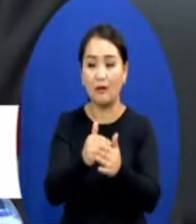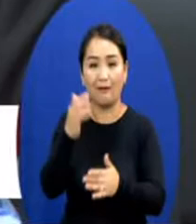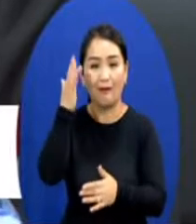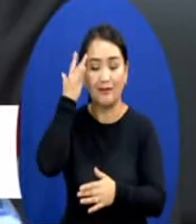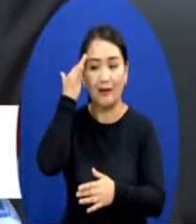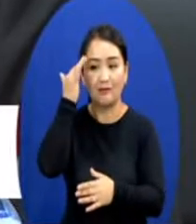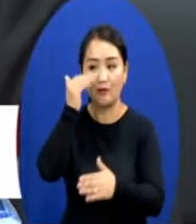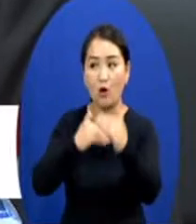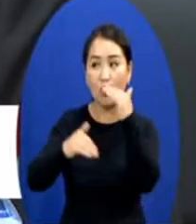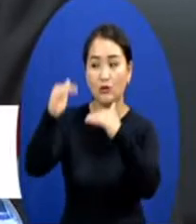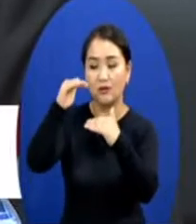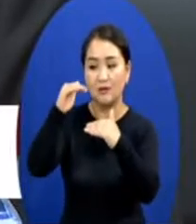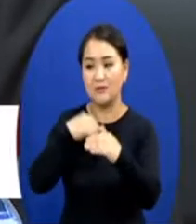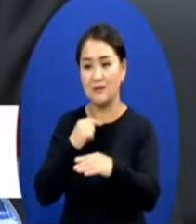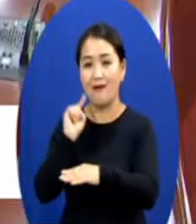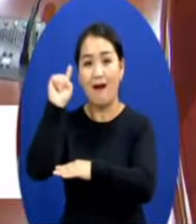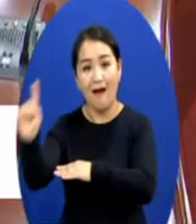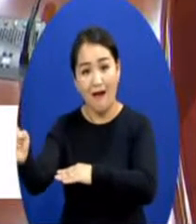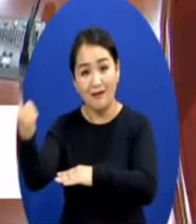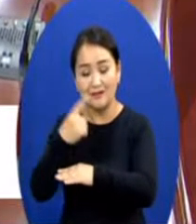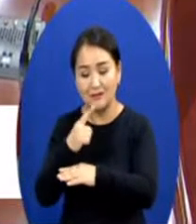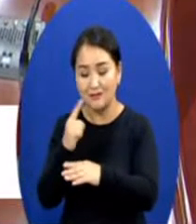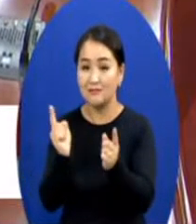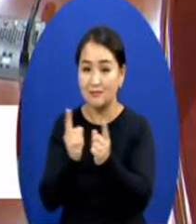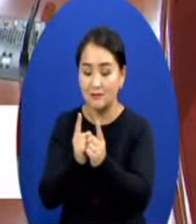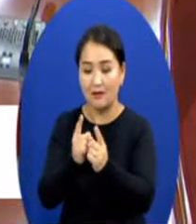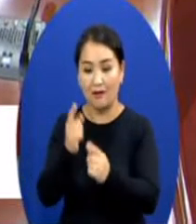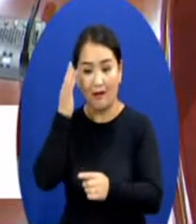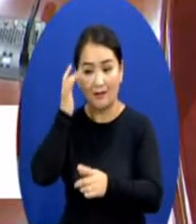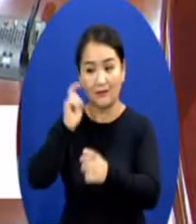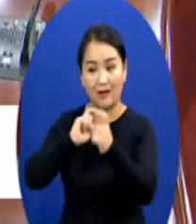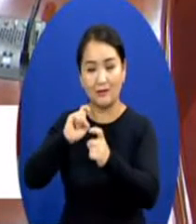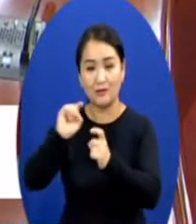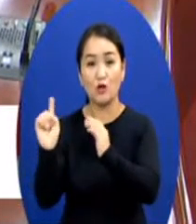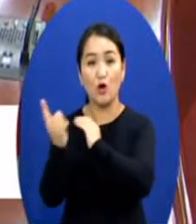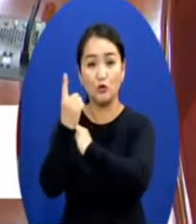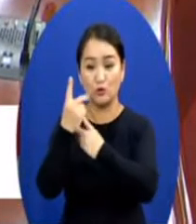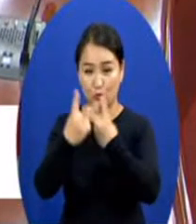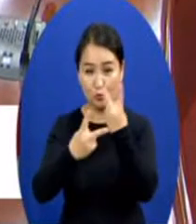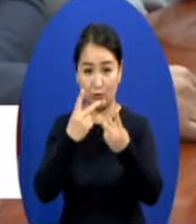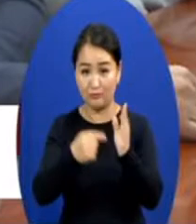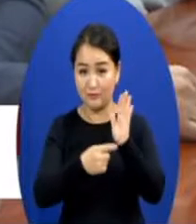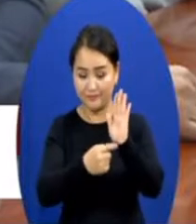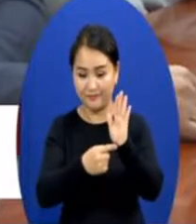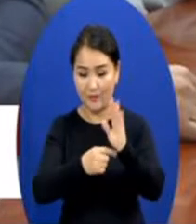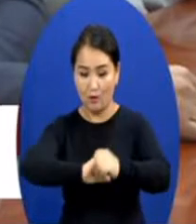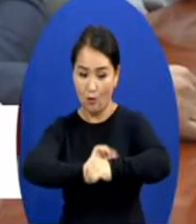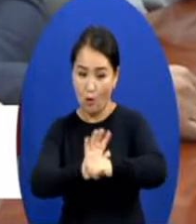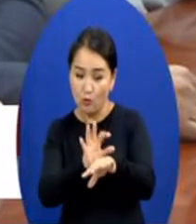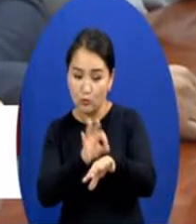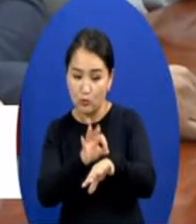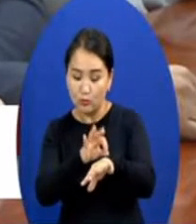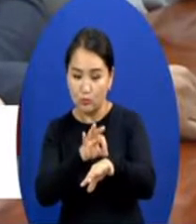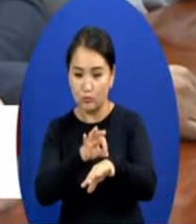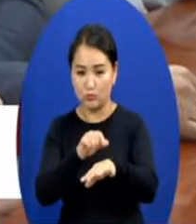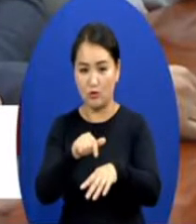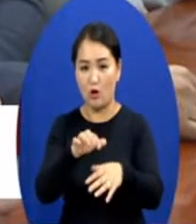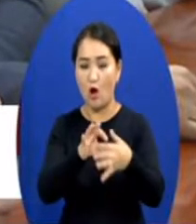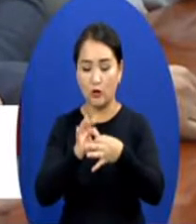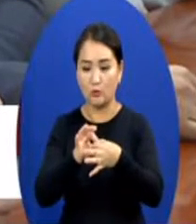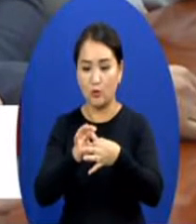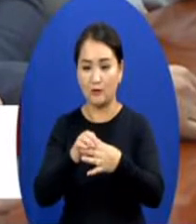зүгээс төрийн дээд түвшинд 33 удаа ажил хийсэн гадаад харилцааны онцлог үйл явдал мөн. Харин цар тахлаас хойш айлчлалууд цуслагдж байна